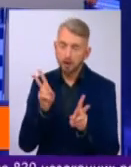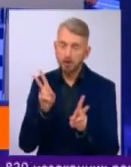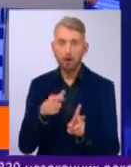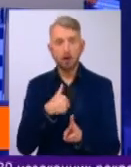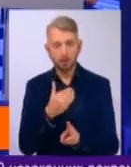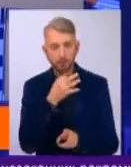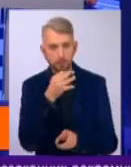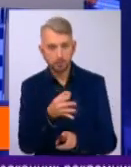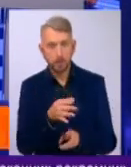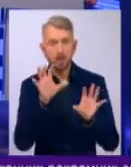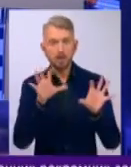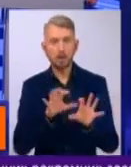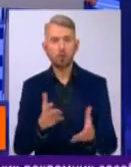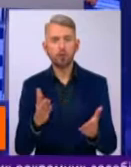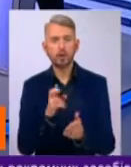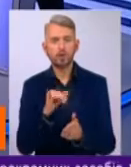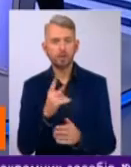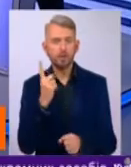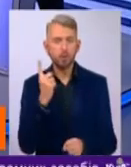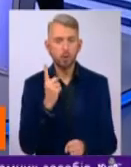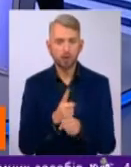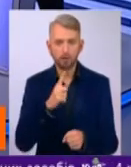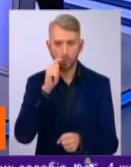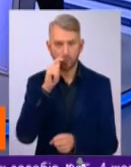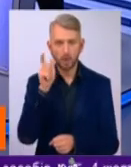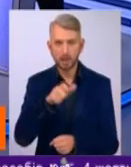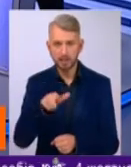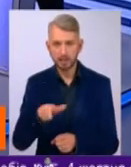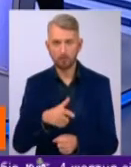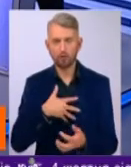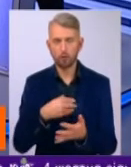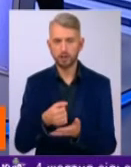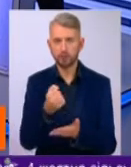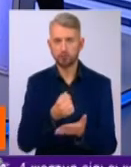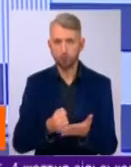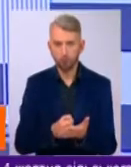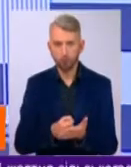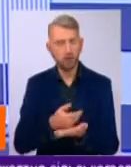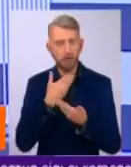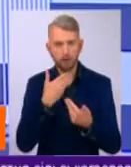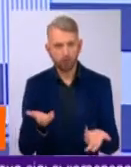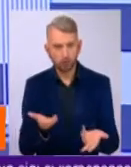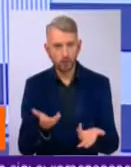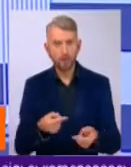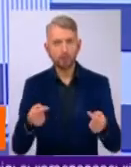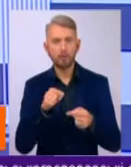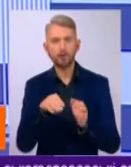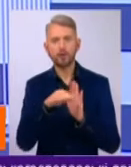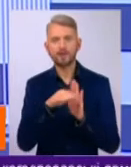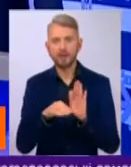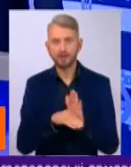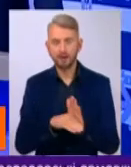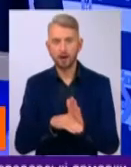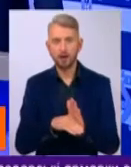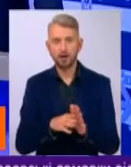дам відповідь. Так. Закону, який би забороняв українцям володіти зброєю, не існує. Відповідно, ця стаття